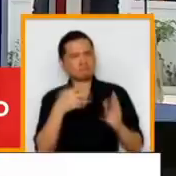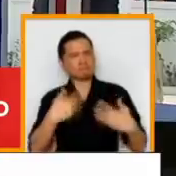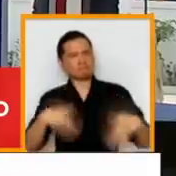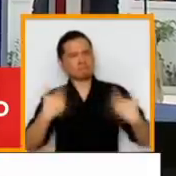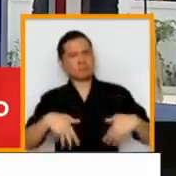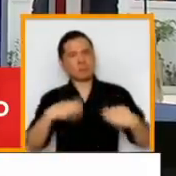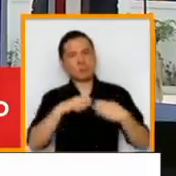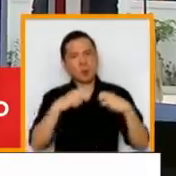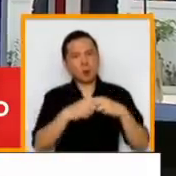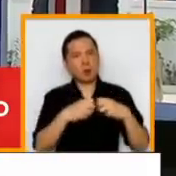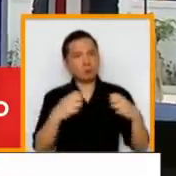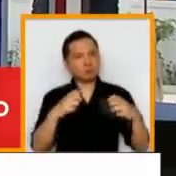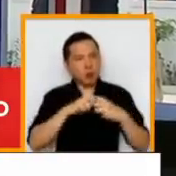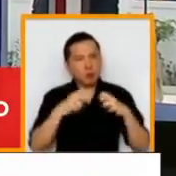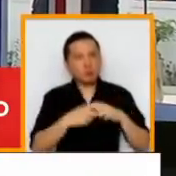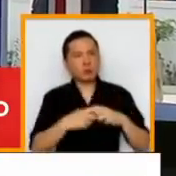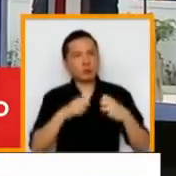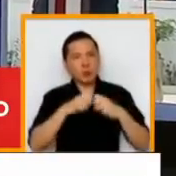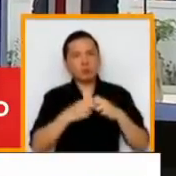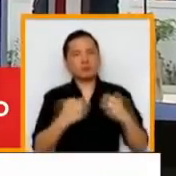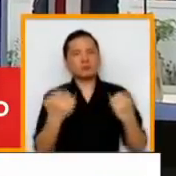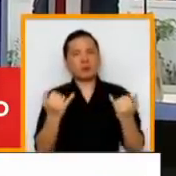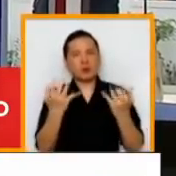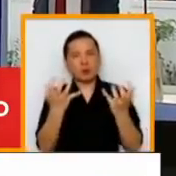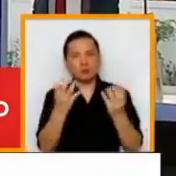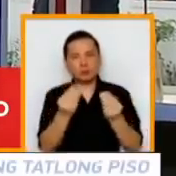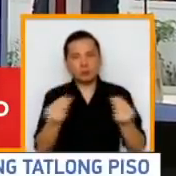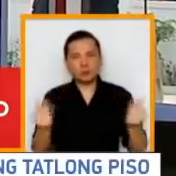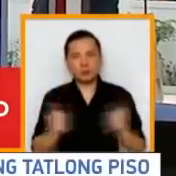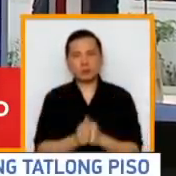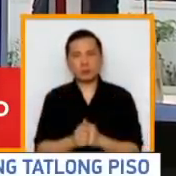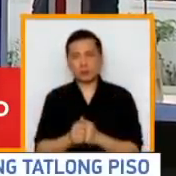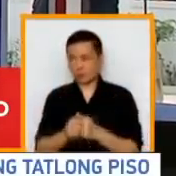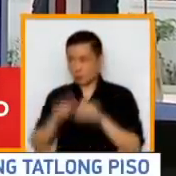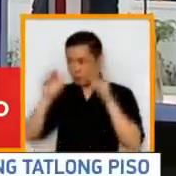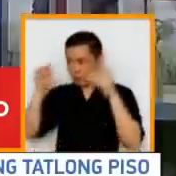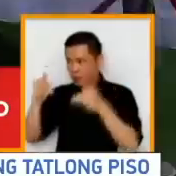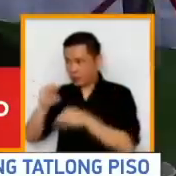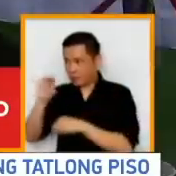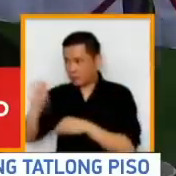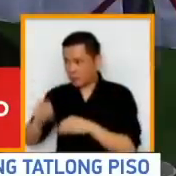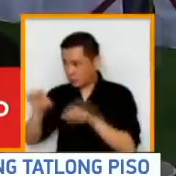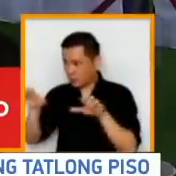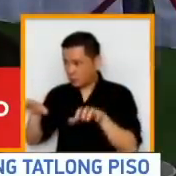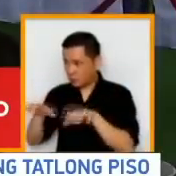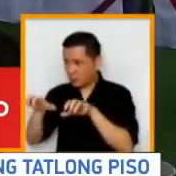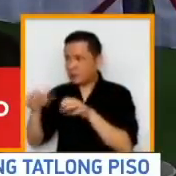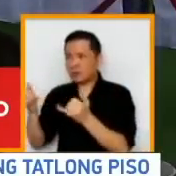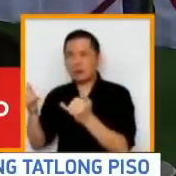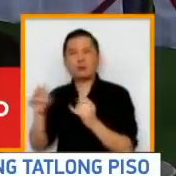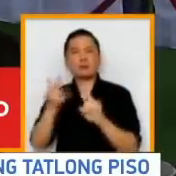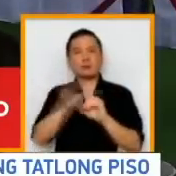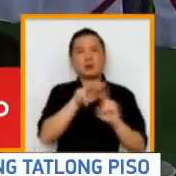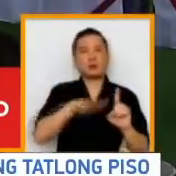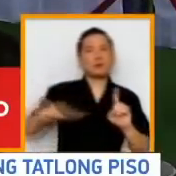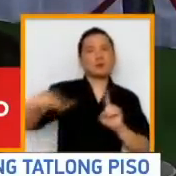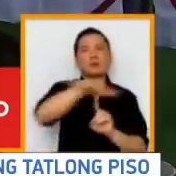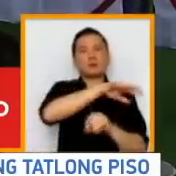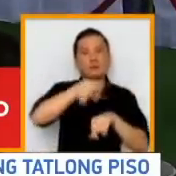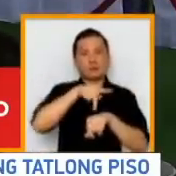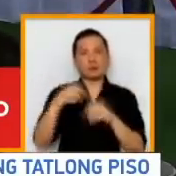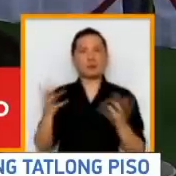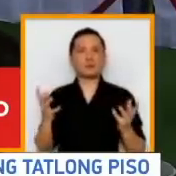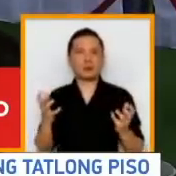bansa. Ang nagawa raw niya para sa Maynila, gusto niyang gawin para sa buong bansa. May patikim si Mayor Isko kung paano